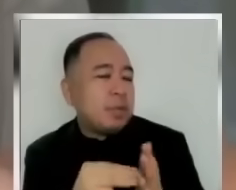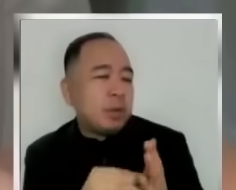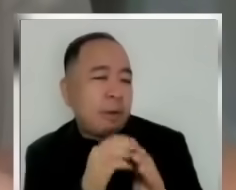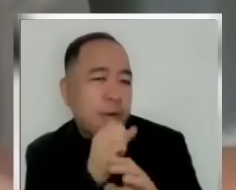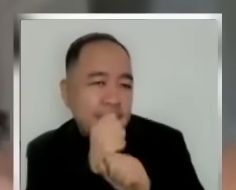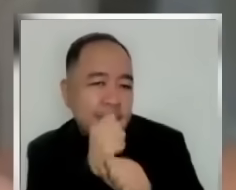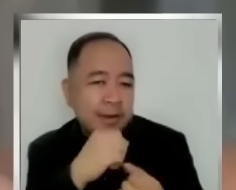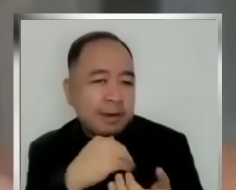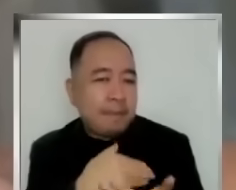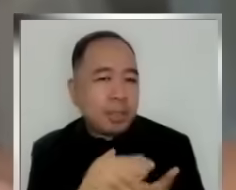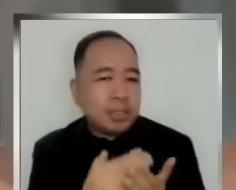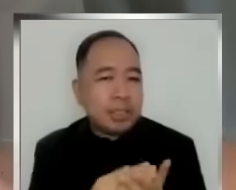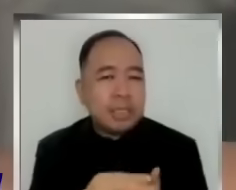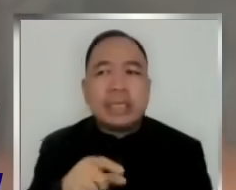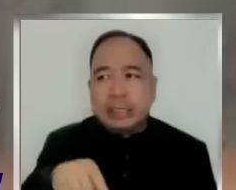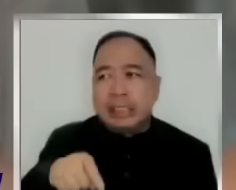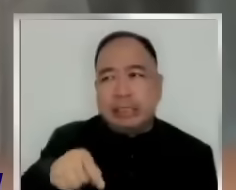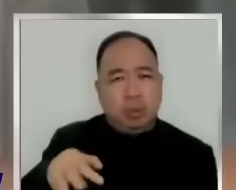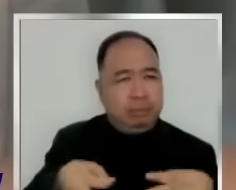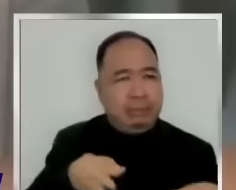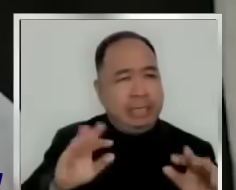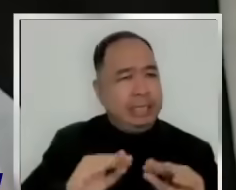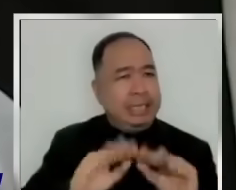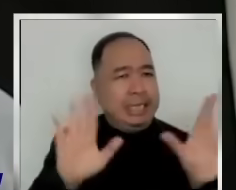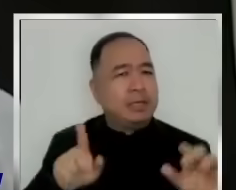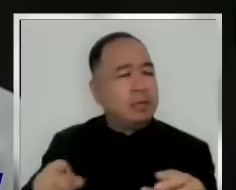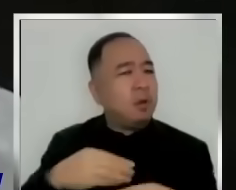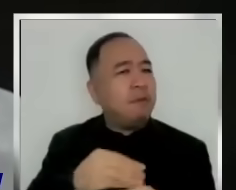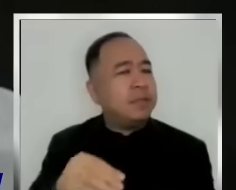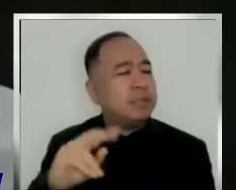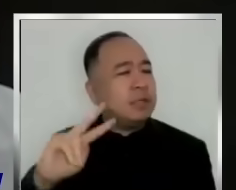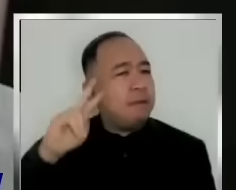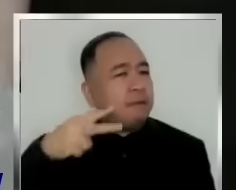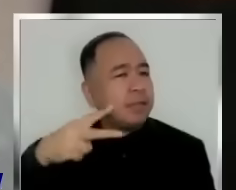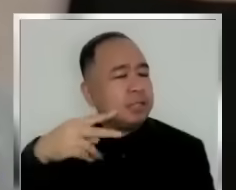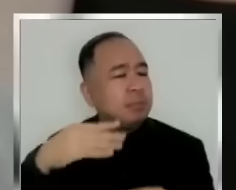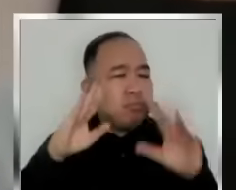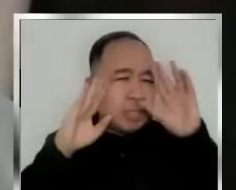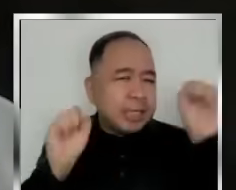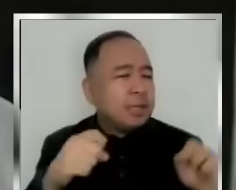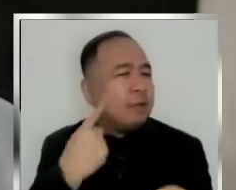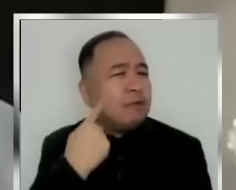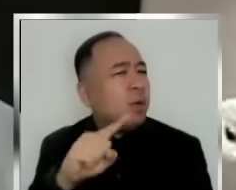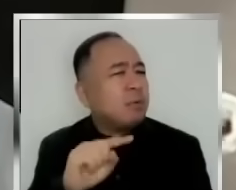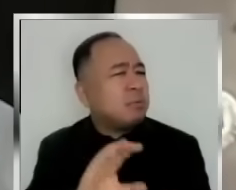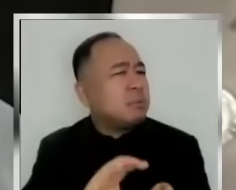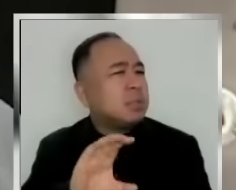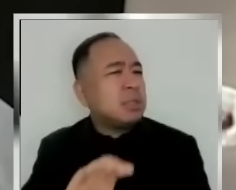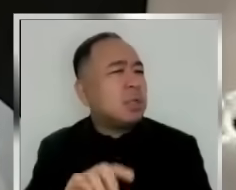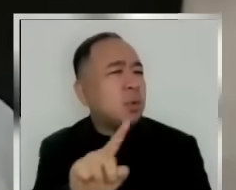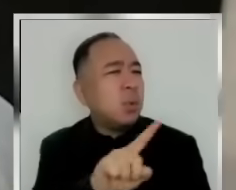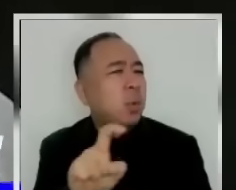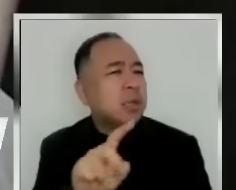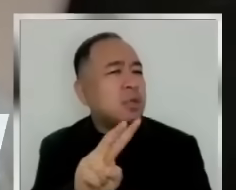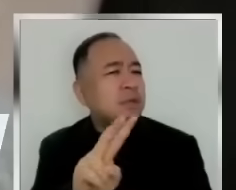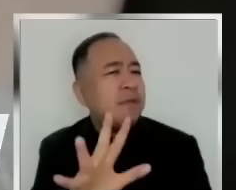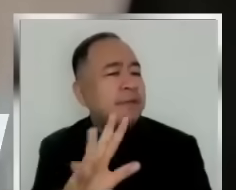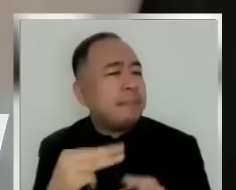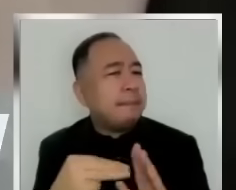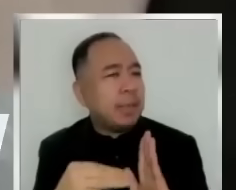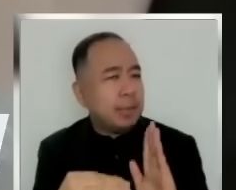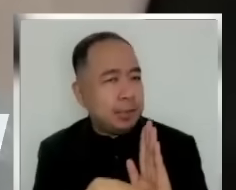taong bayan ang Office of the Vice President. Saan ba ginastos itong 125 million